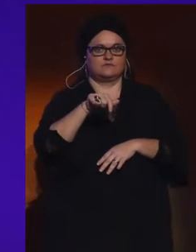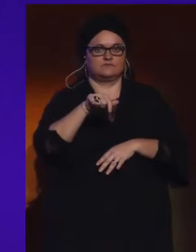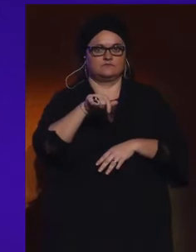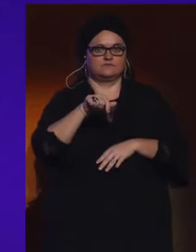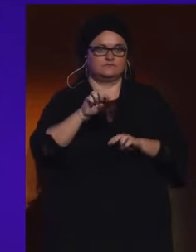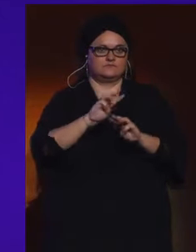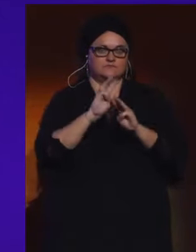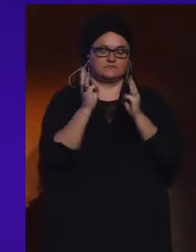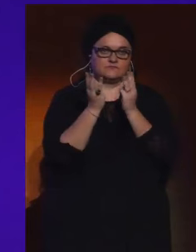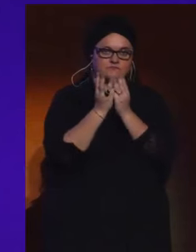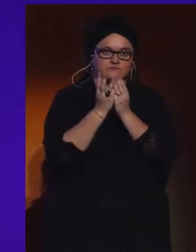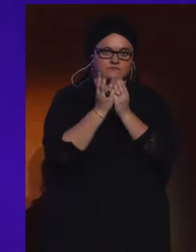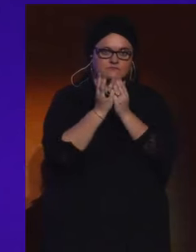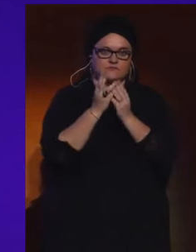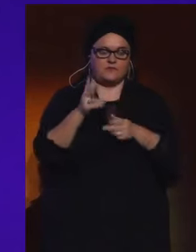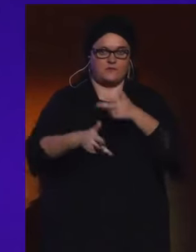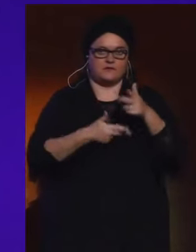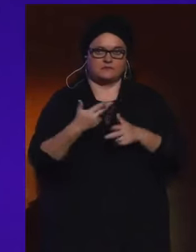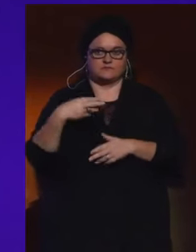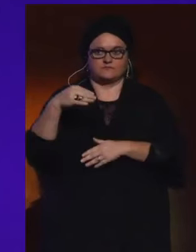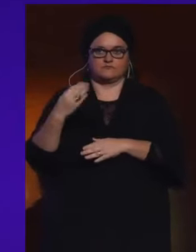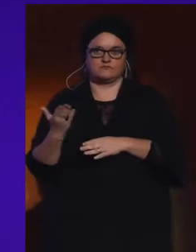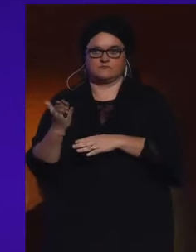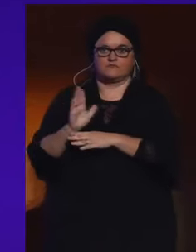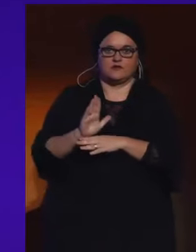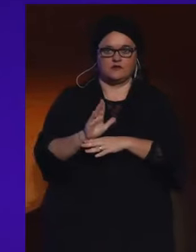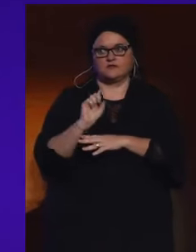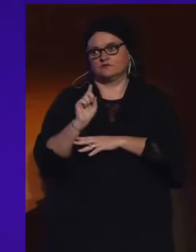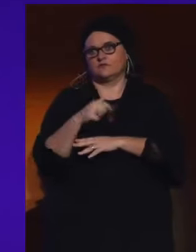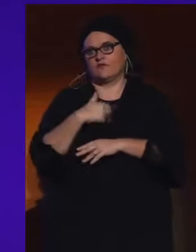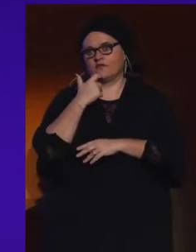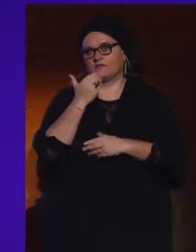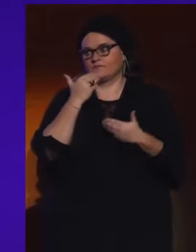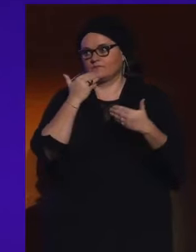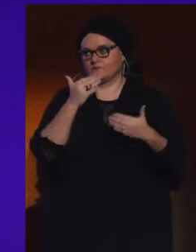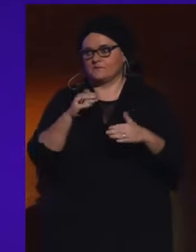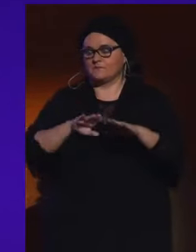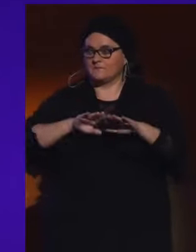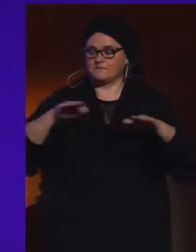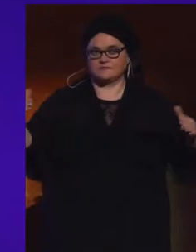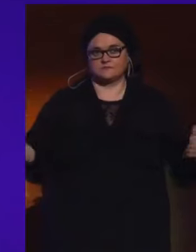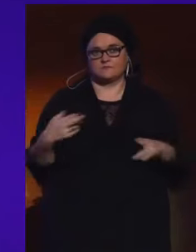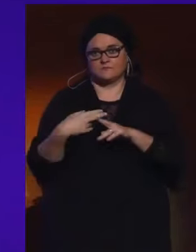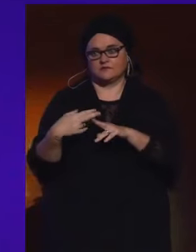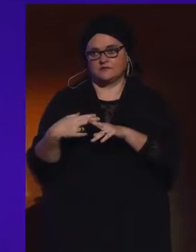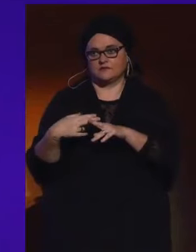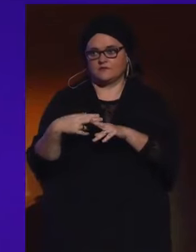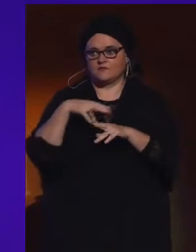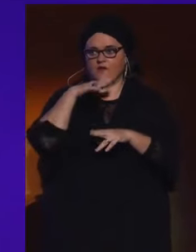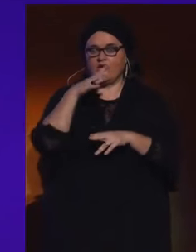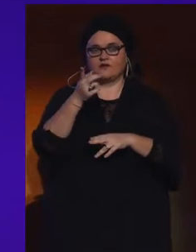gisa, lehendakarigai gisa, eta eskerrak ematea baino ez zait geratzen mai politikoari, orain